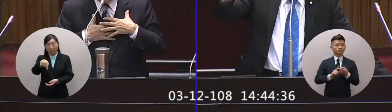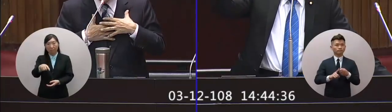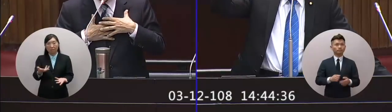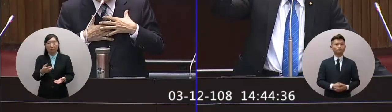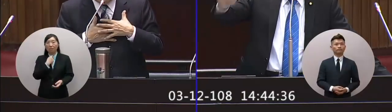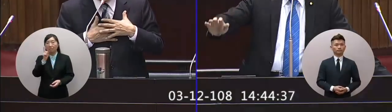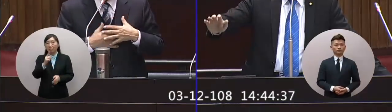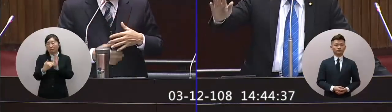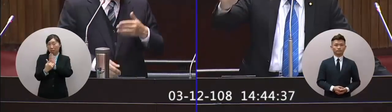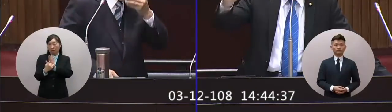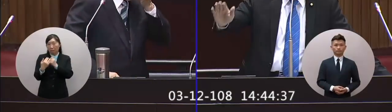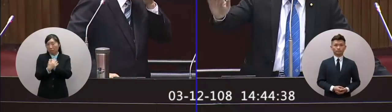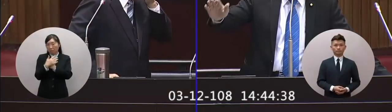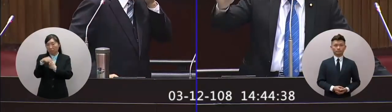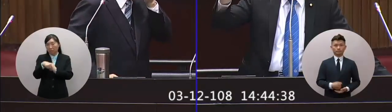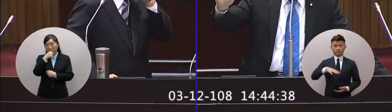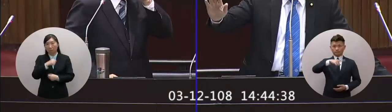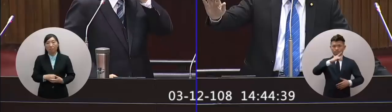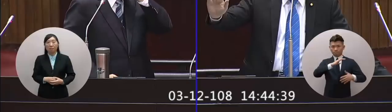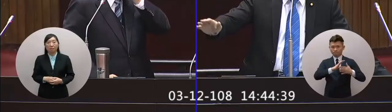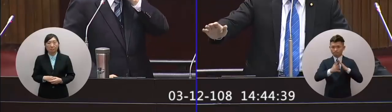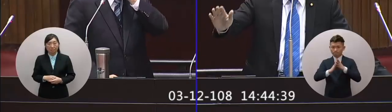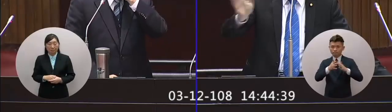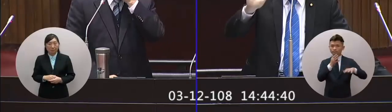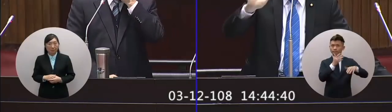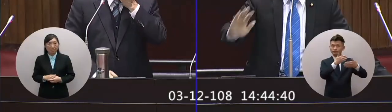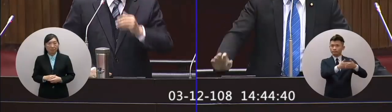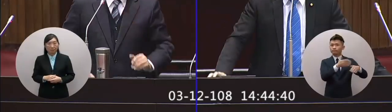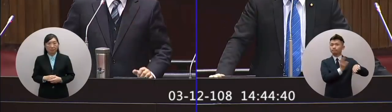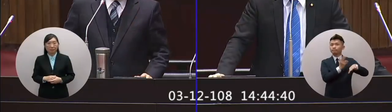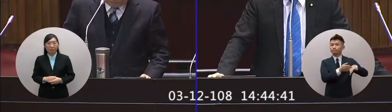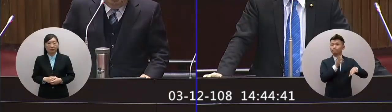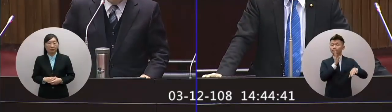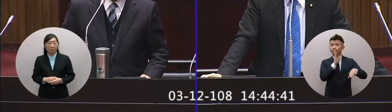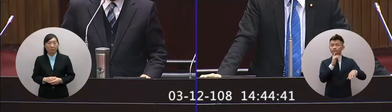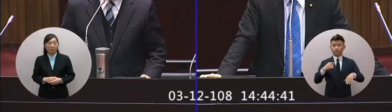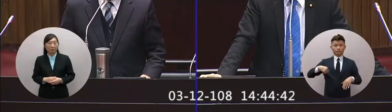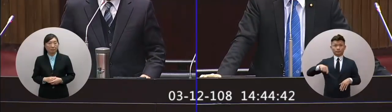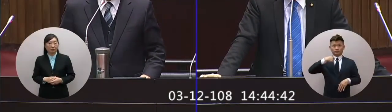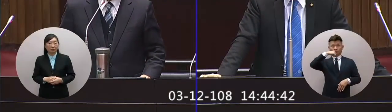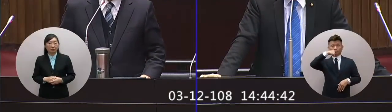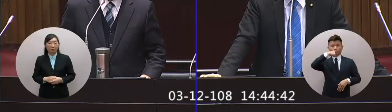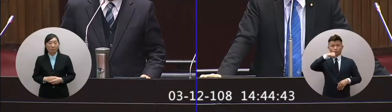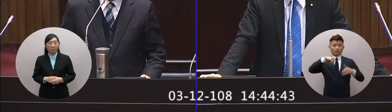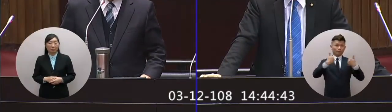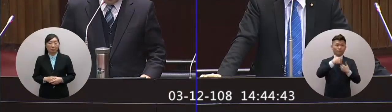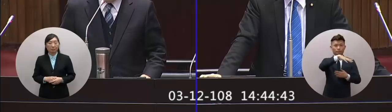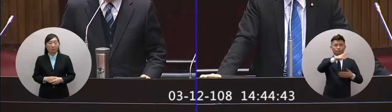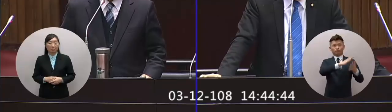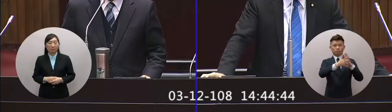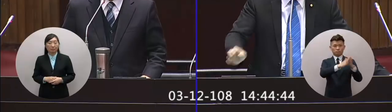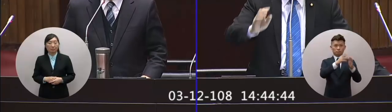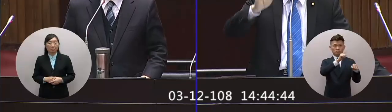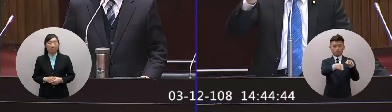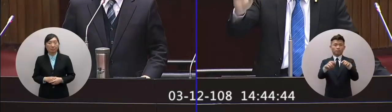么防卫台湾？ 统战是中国的伎俩，我们不会去统战任何人，对不对？ 对， 是不是？你刚刚讲的意思是这样？